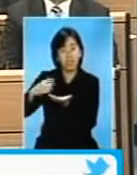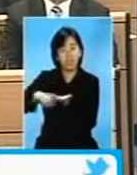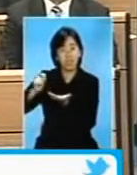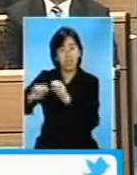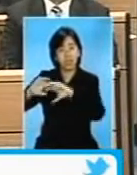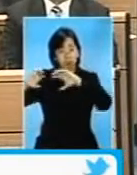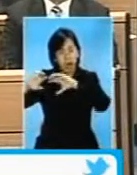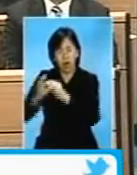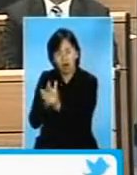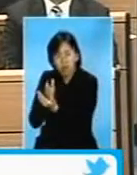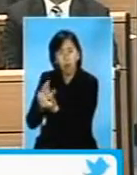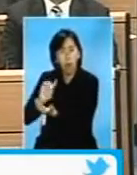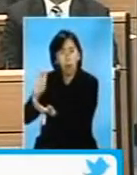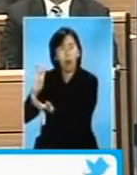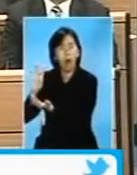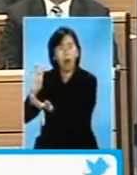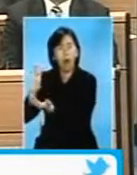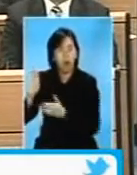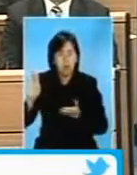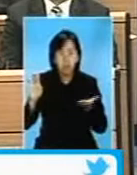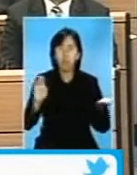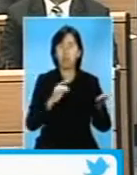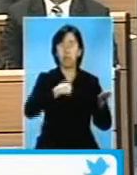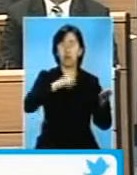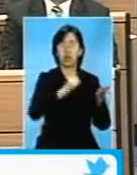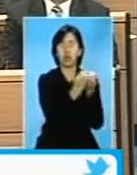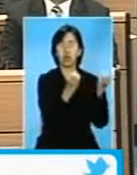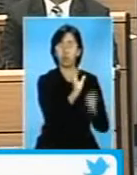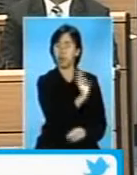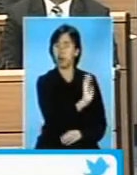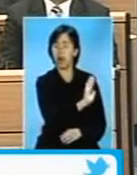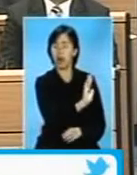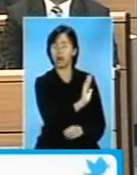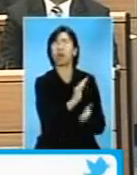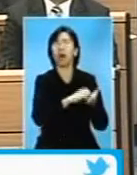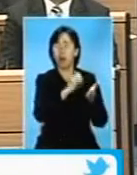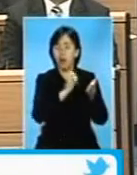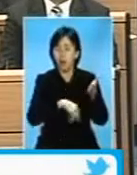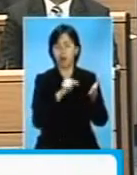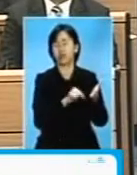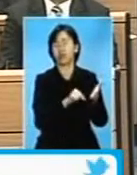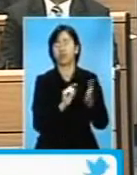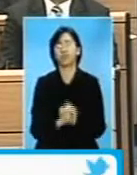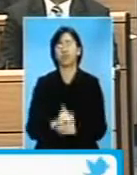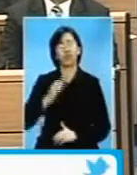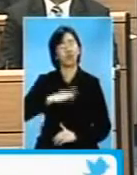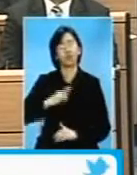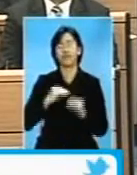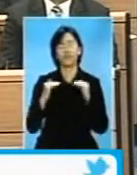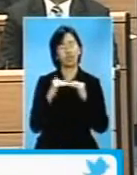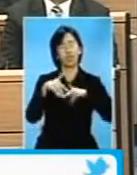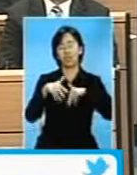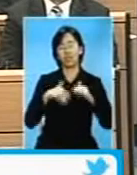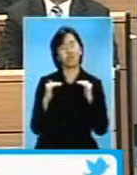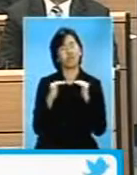างเดียวแล้วไปตัดหนทางที่จะยื่นให้กับศาลรัฐธรรมนูญโดยตรงอันนี้เป็นการตัดสิทธิ์